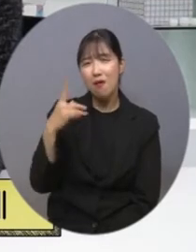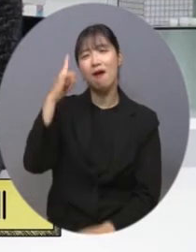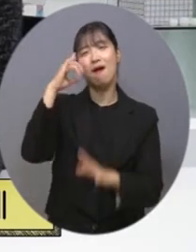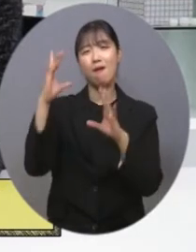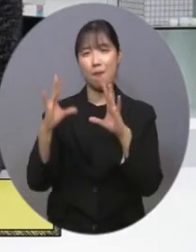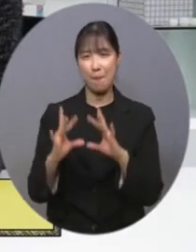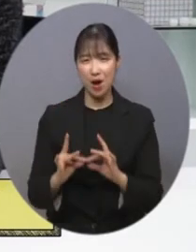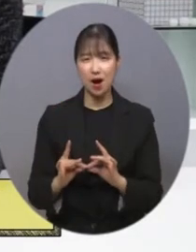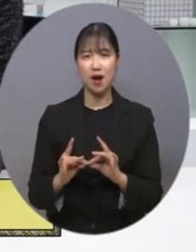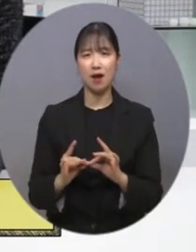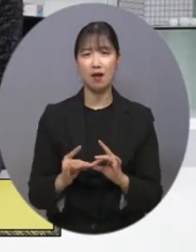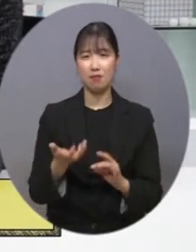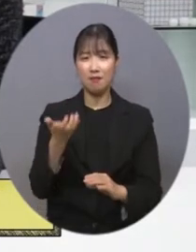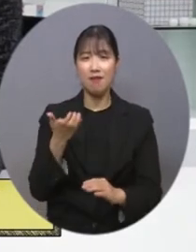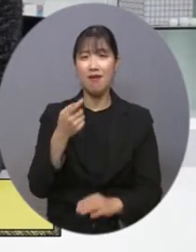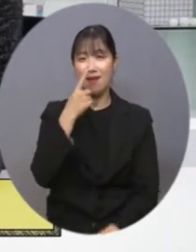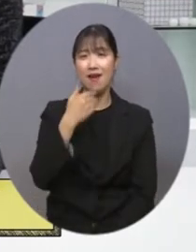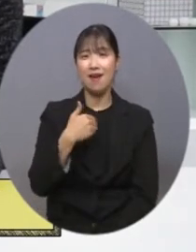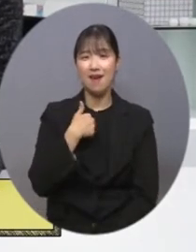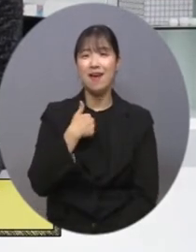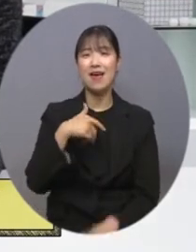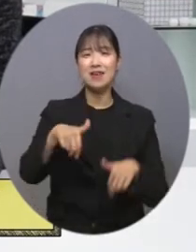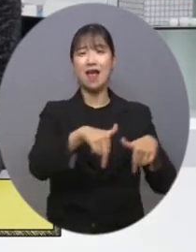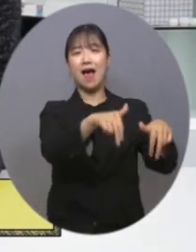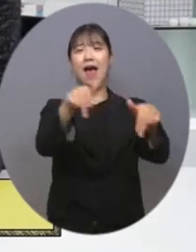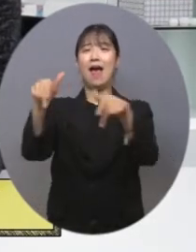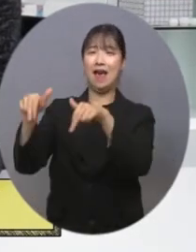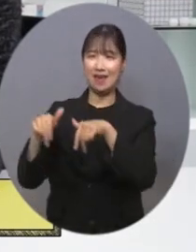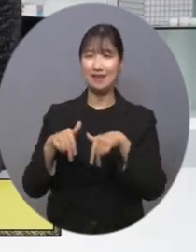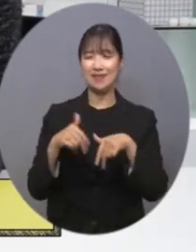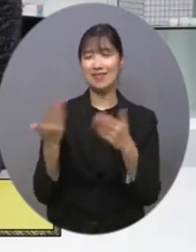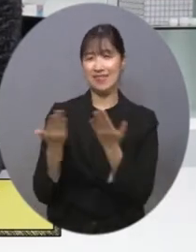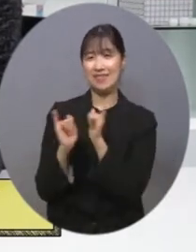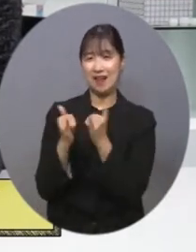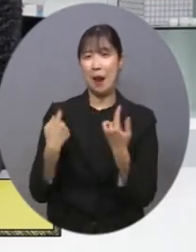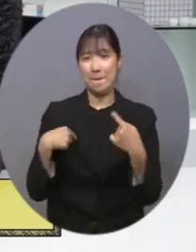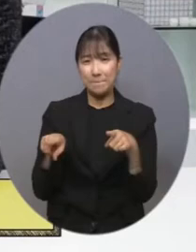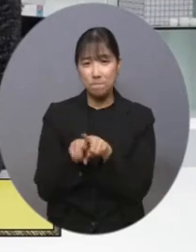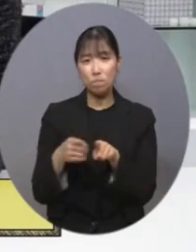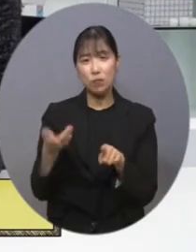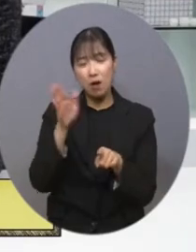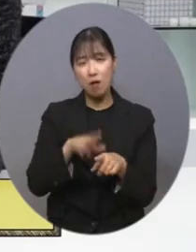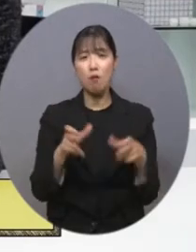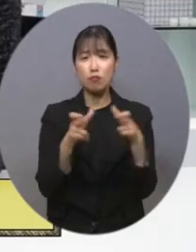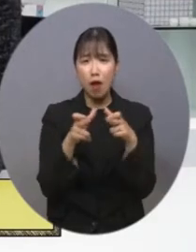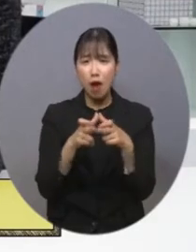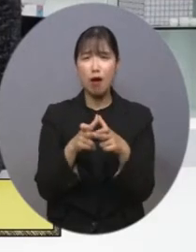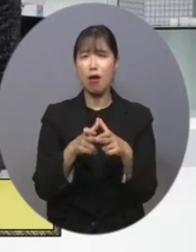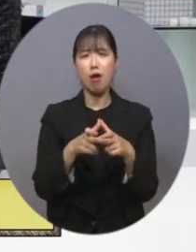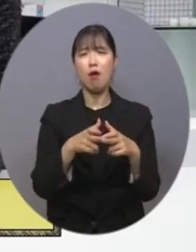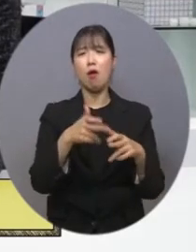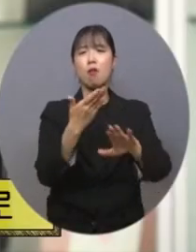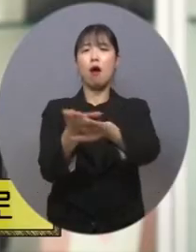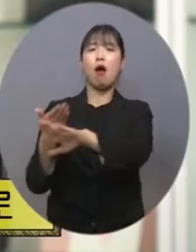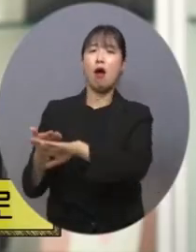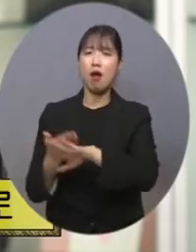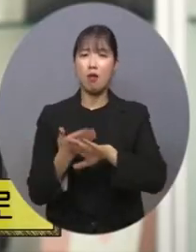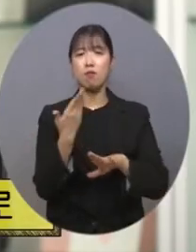공감이 되는 게 방금 제가 산책을 다녀왔거든요. 직원분들이랑. 네. 근데 정말 다양한 장애를 가지신